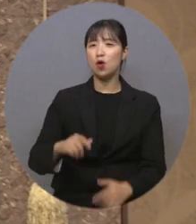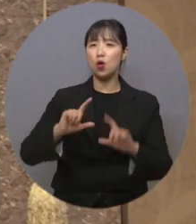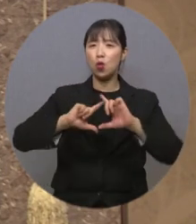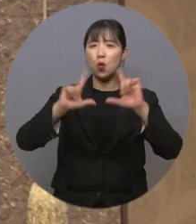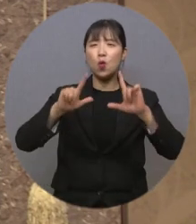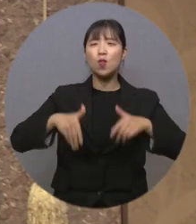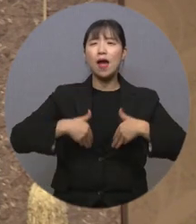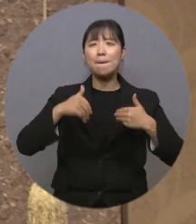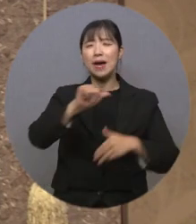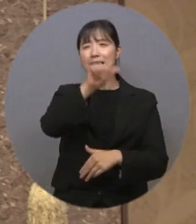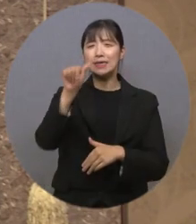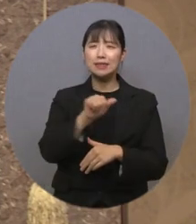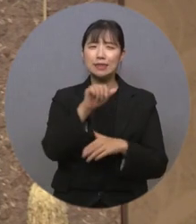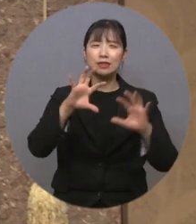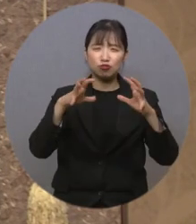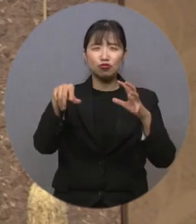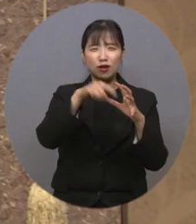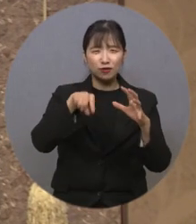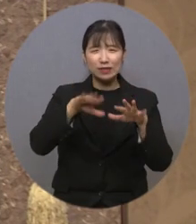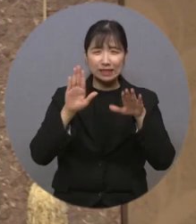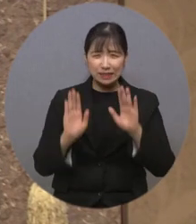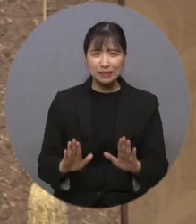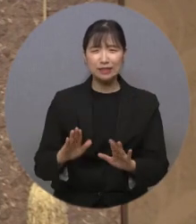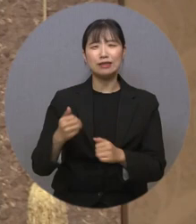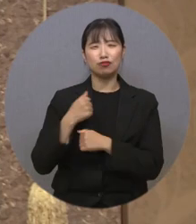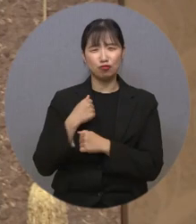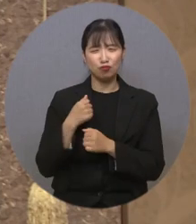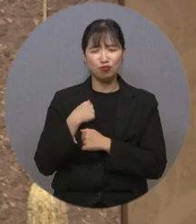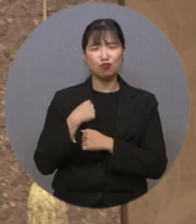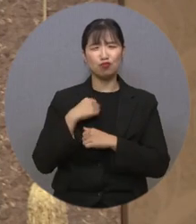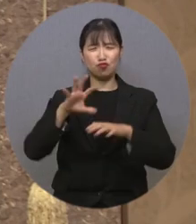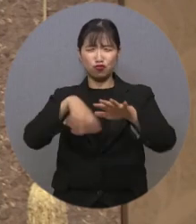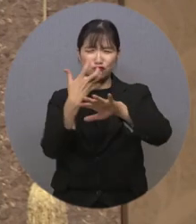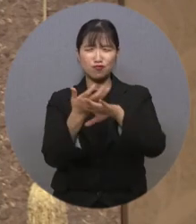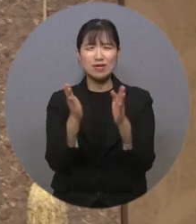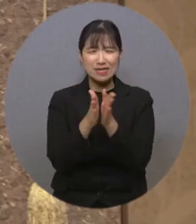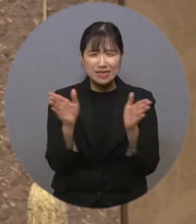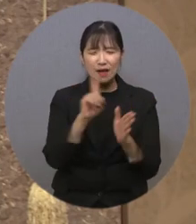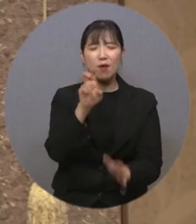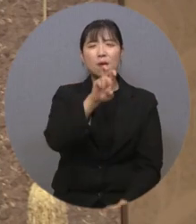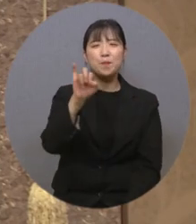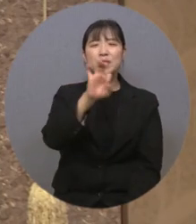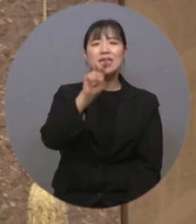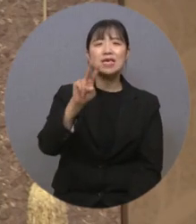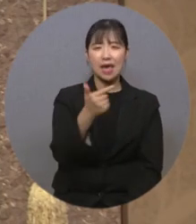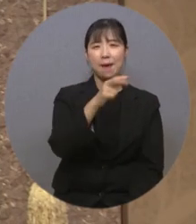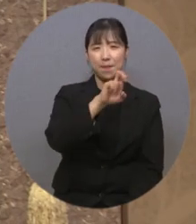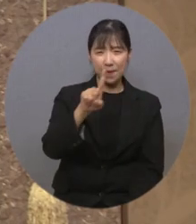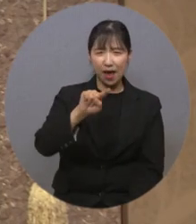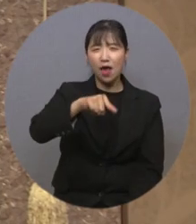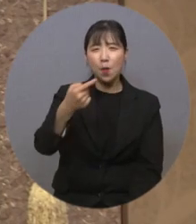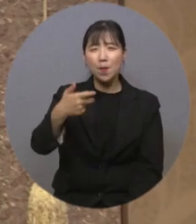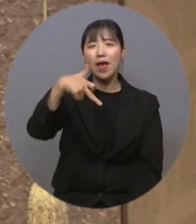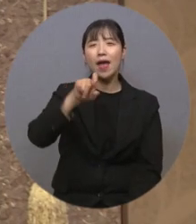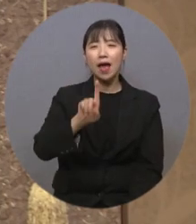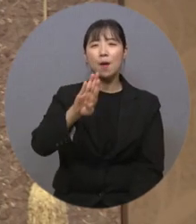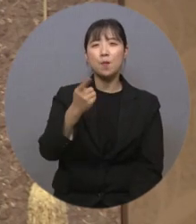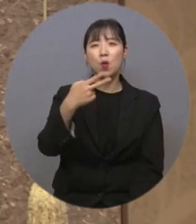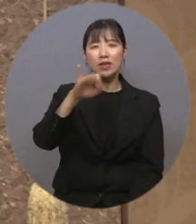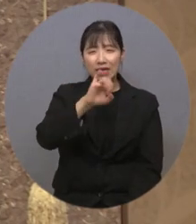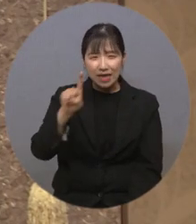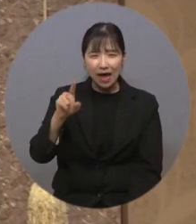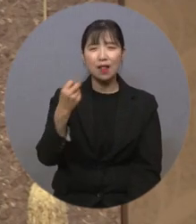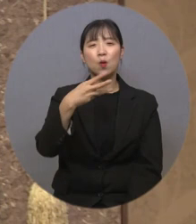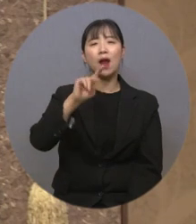않습니까? 지금 이제 군부 쿠데타가 일어난 미얀마 네. 그 옆에 있는 캄보디아,